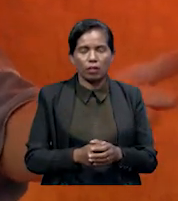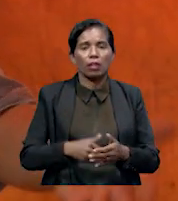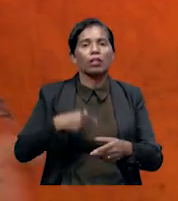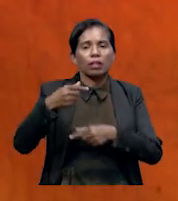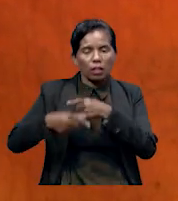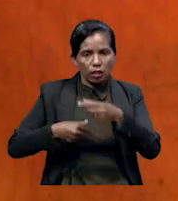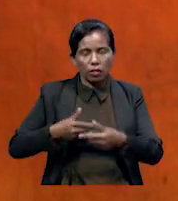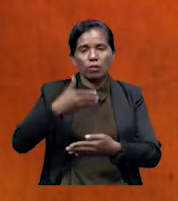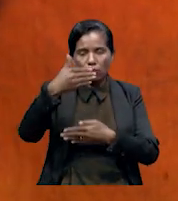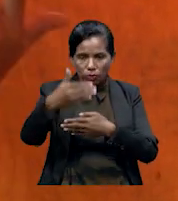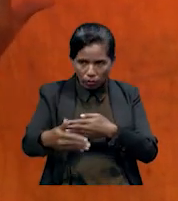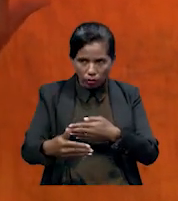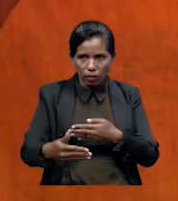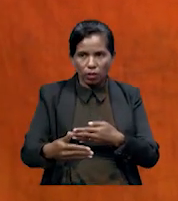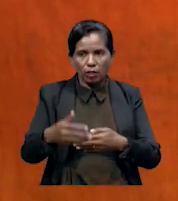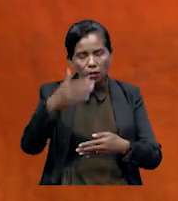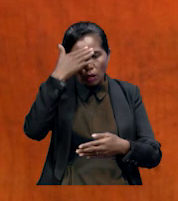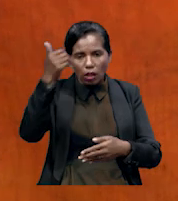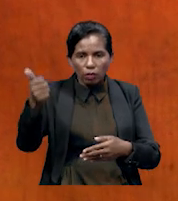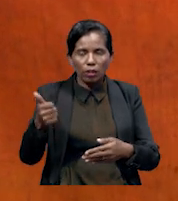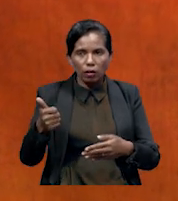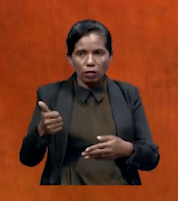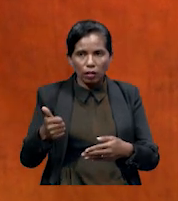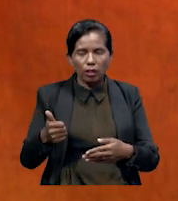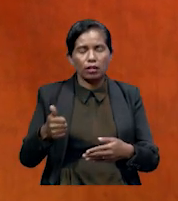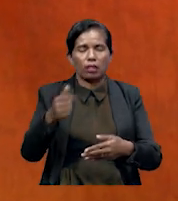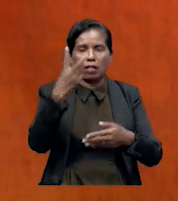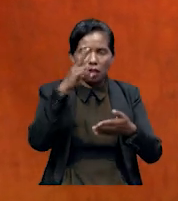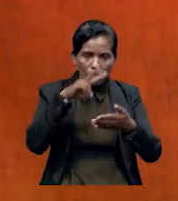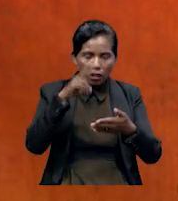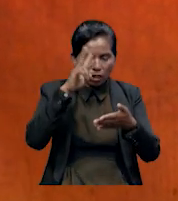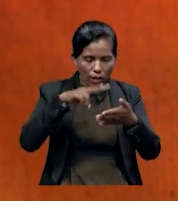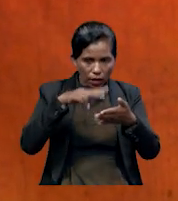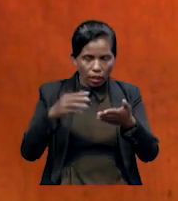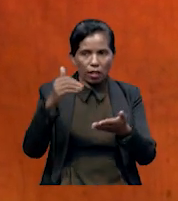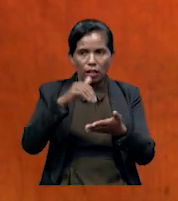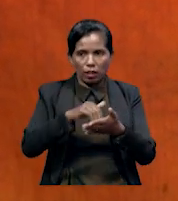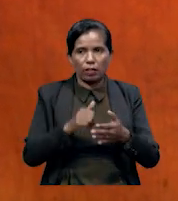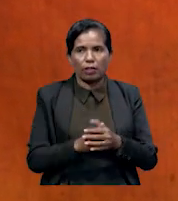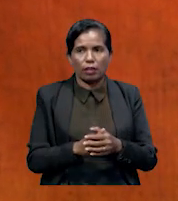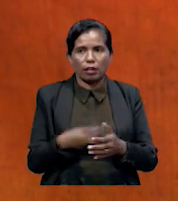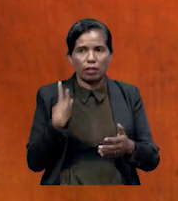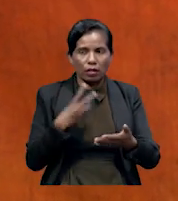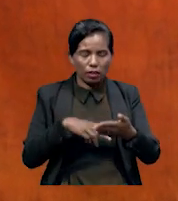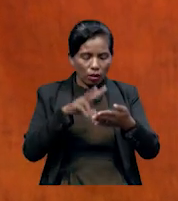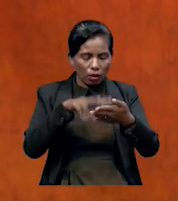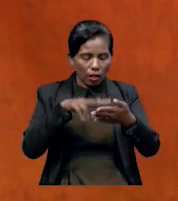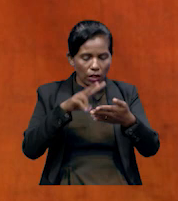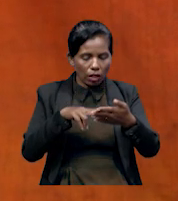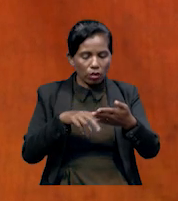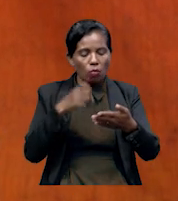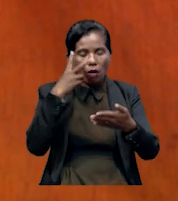sira bote mai sira tolu dia dala ruma ini adalah lulik boku itu sir vale